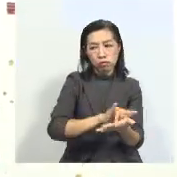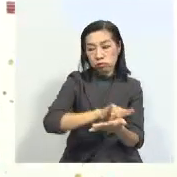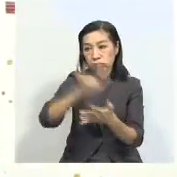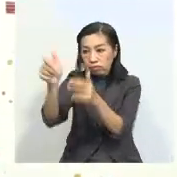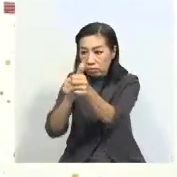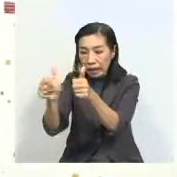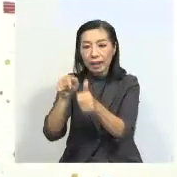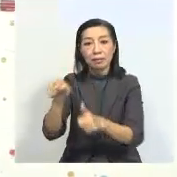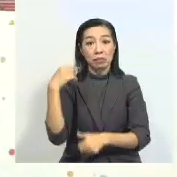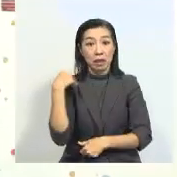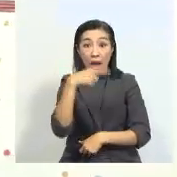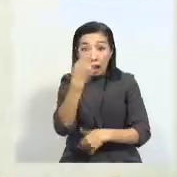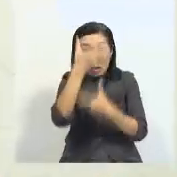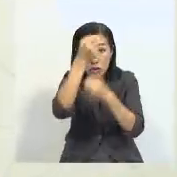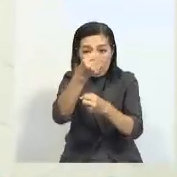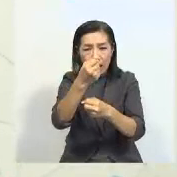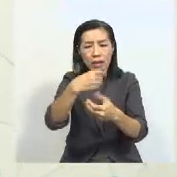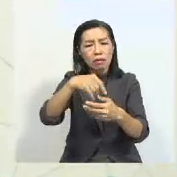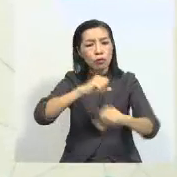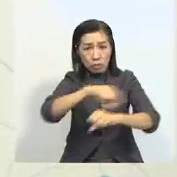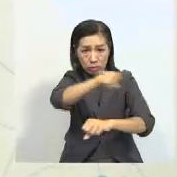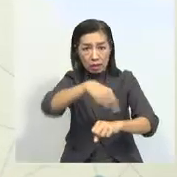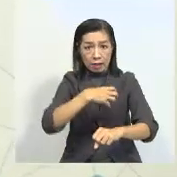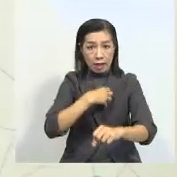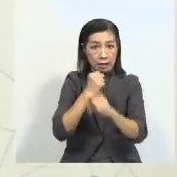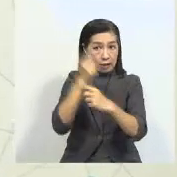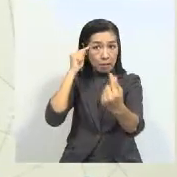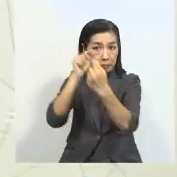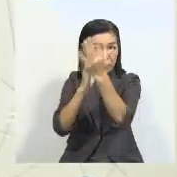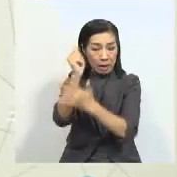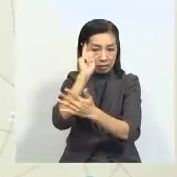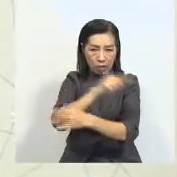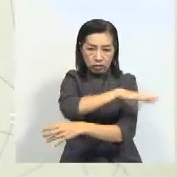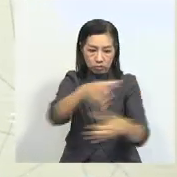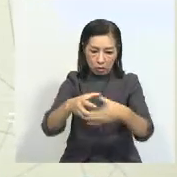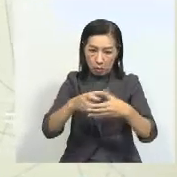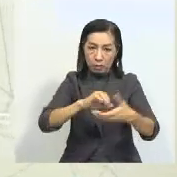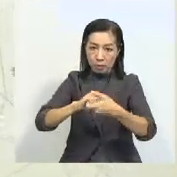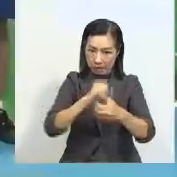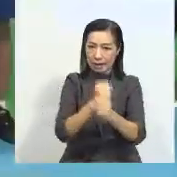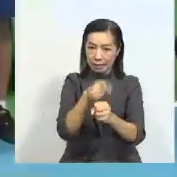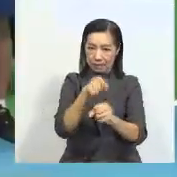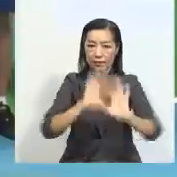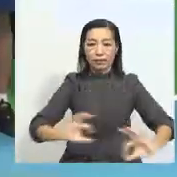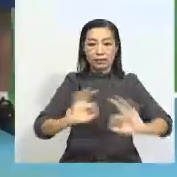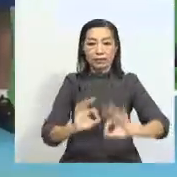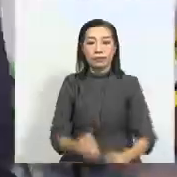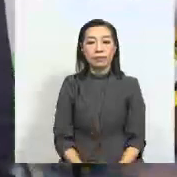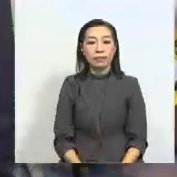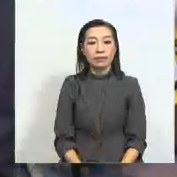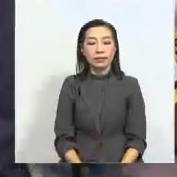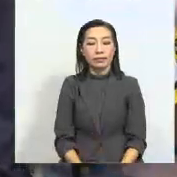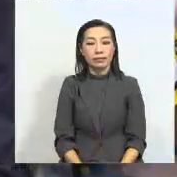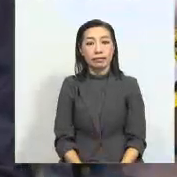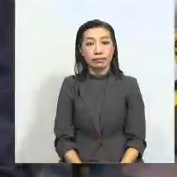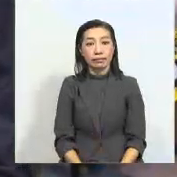ากถึงน้องๆที่สนใจนะคะว่าไม่ว่าอะไรก็ตามถ้าจะสำเร็จได้ต้องทำงานเป็นทีมเดี๋ยวไปฟังน้องๆกันค่ะ